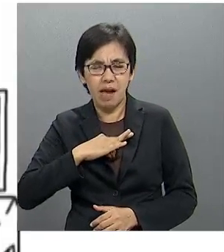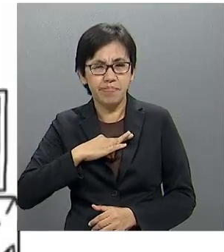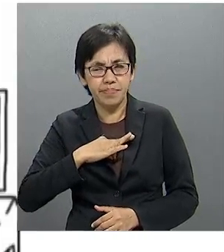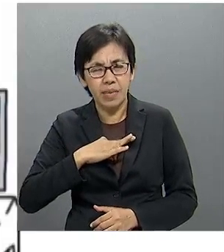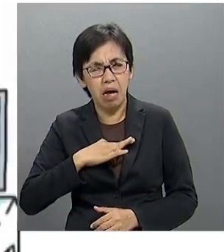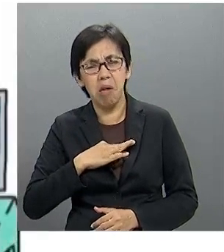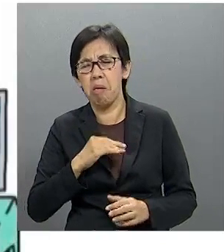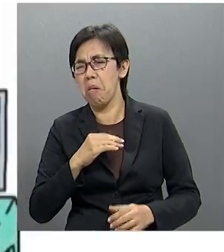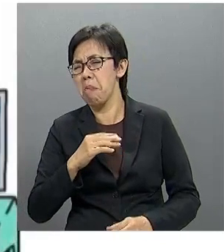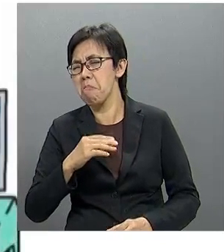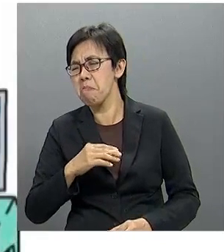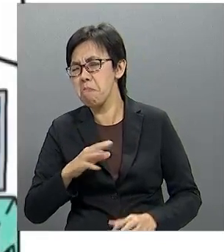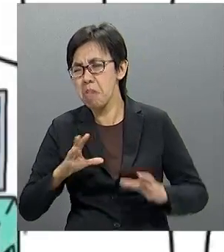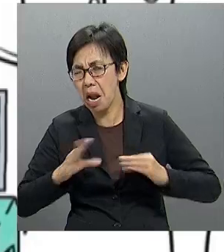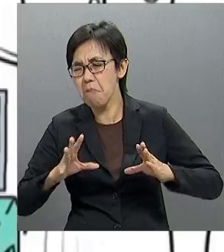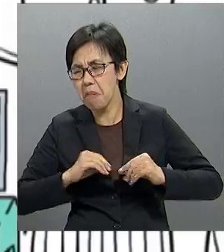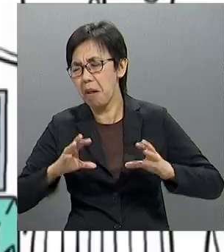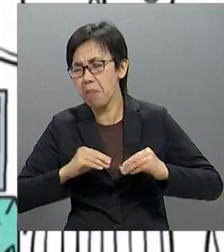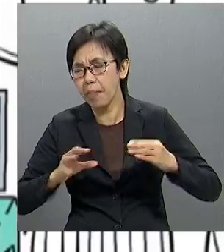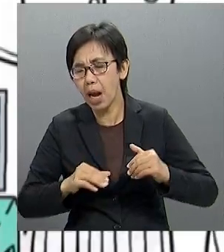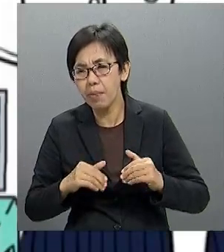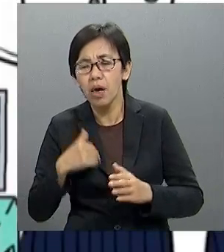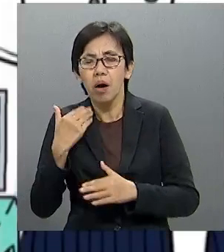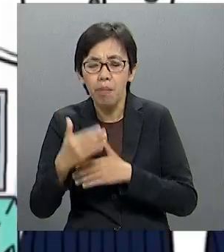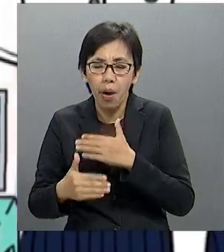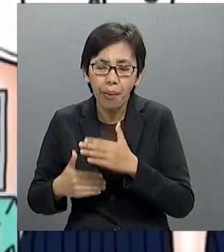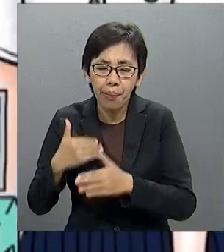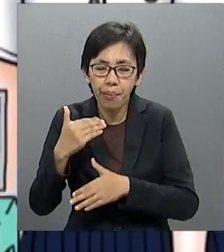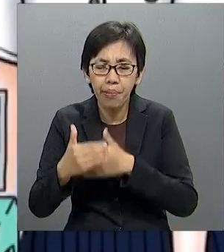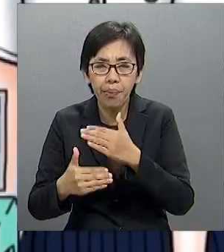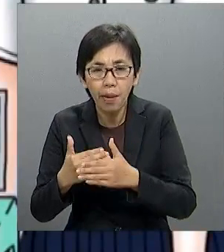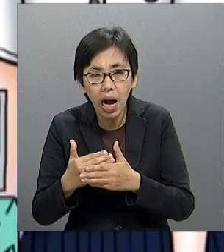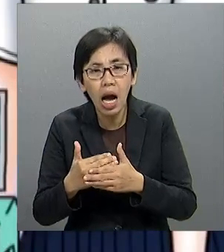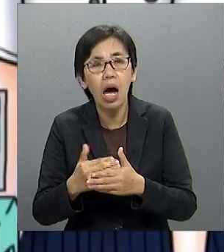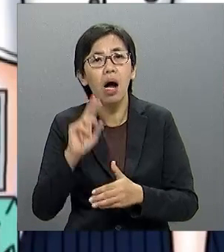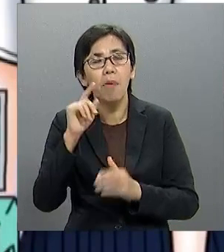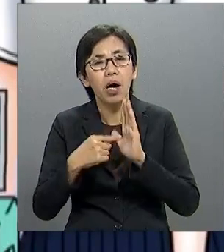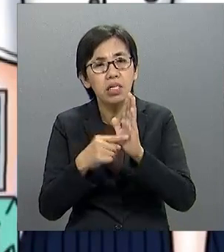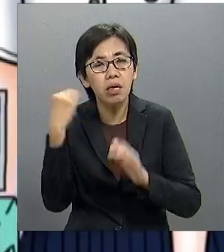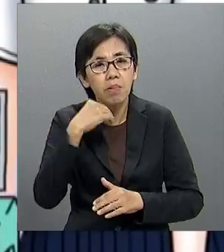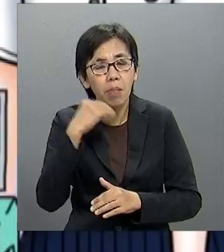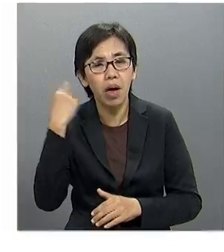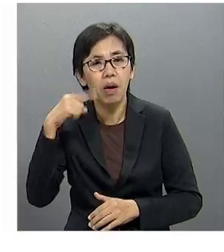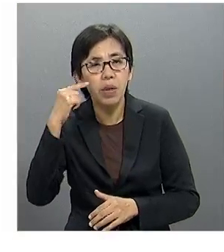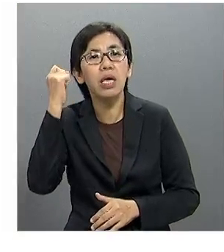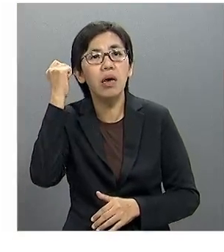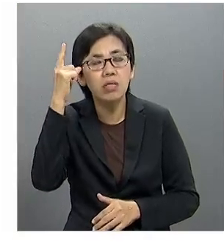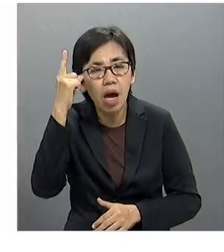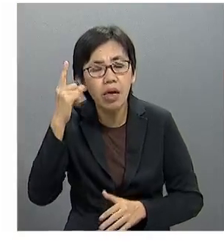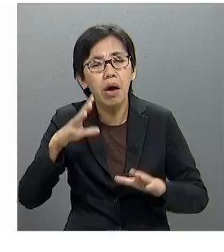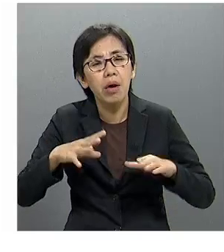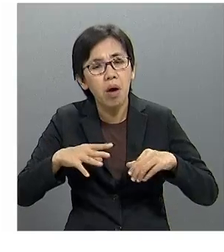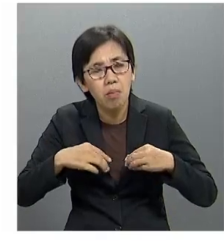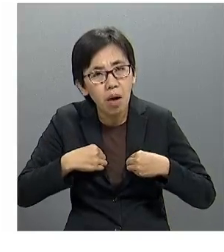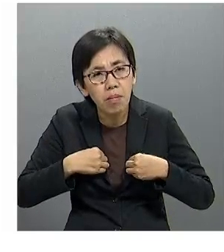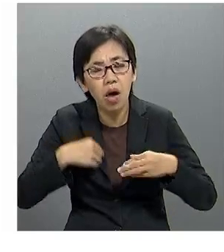พอเรื่องราวของผู้หญิงที่ยุติการตั้งครรภ์จะได้รับการเปิดเผยมากขึ้นเริ่มมีผู้หญิงเข้าใจหรือเริ่มมีคนในสังคมเนี่ย